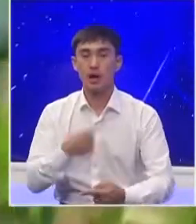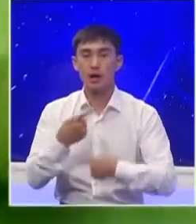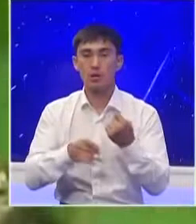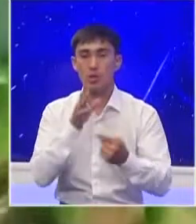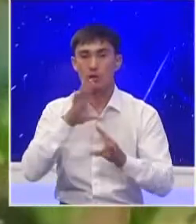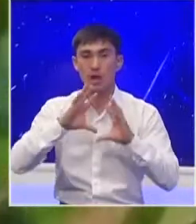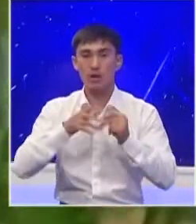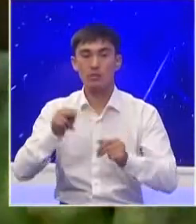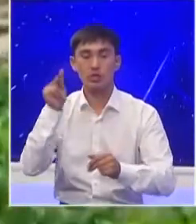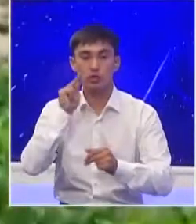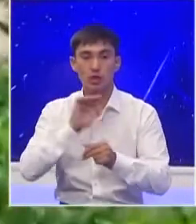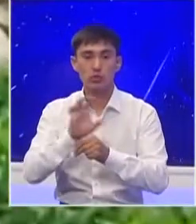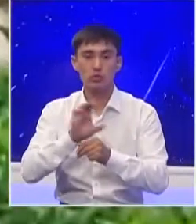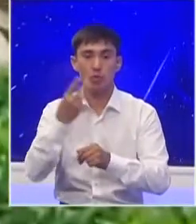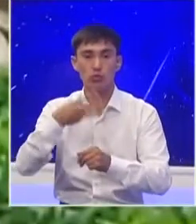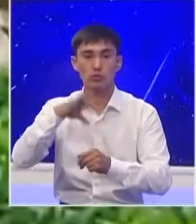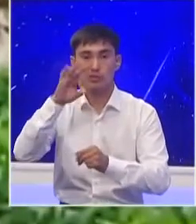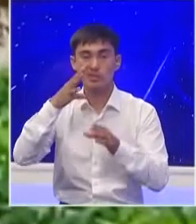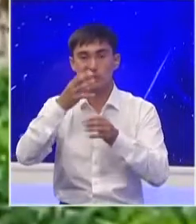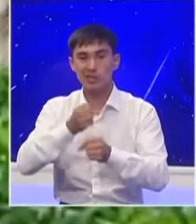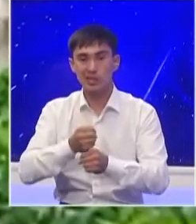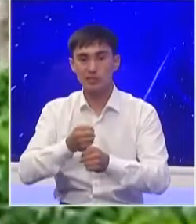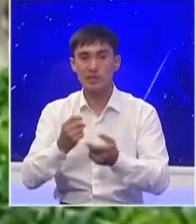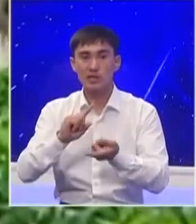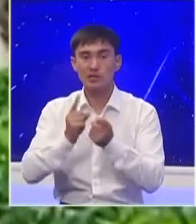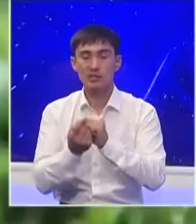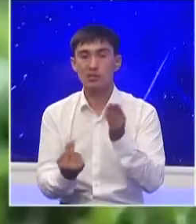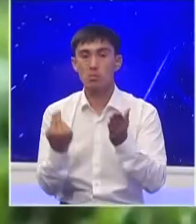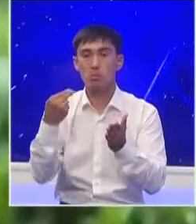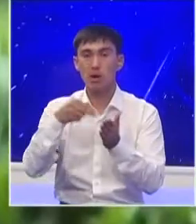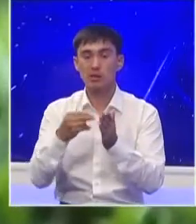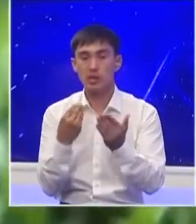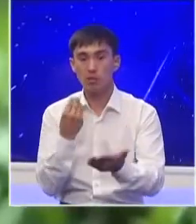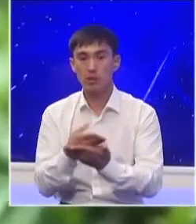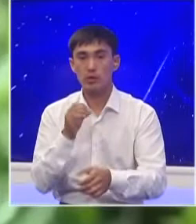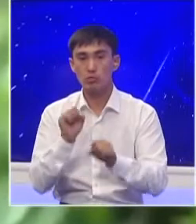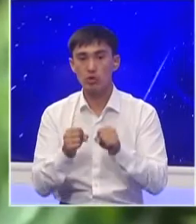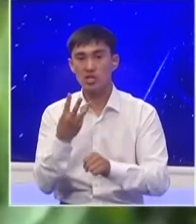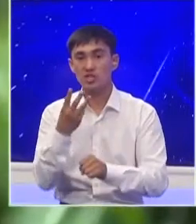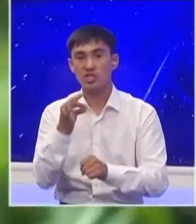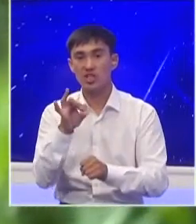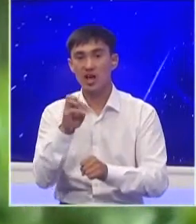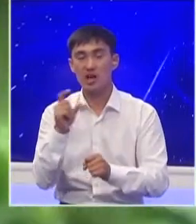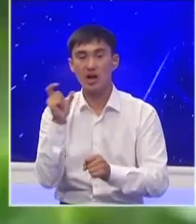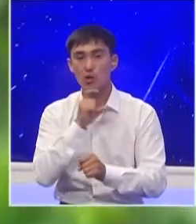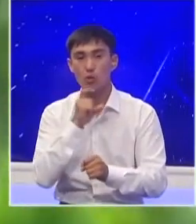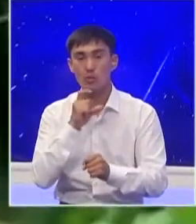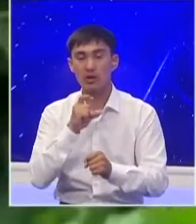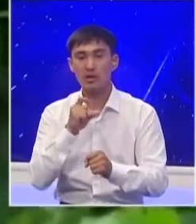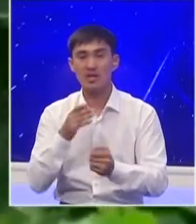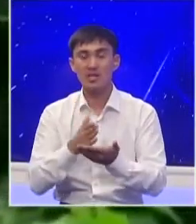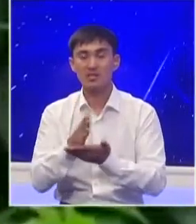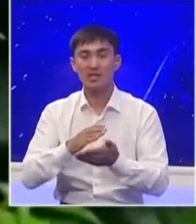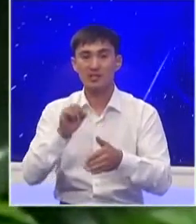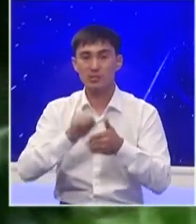уақытта әлемде шай өндірісі 30%-ке қысқарып, тиісінше оның бағасы қымбаттауы мүмкін. Бұған Шри-Ланкадағы экономикалық және саяси